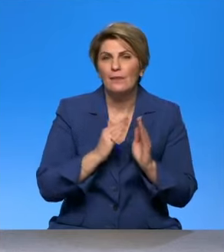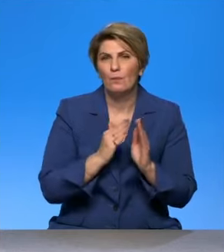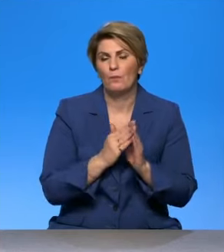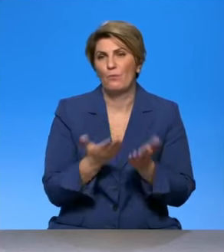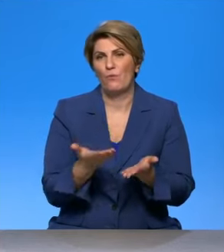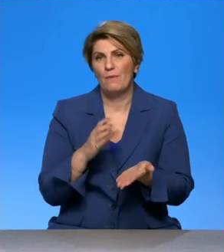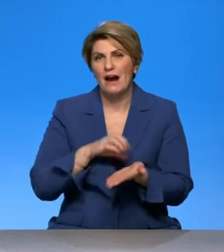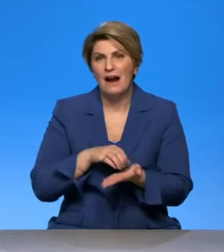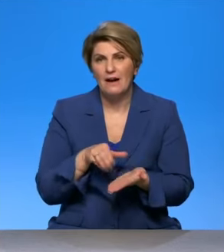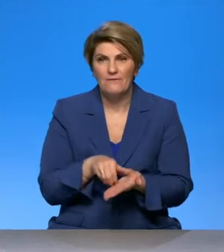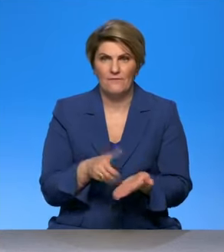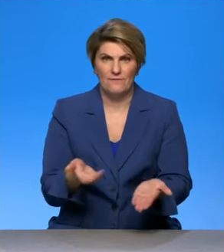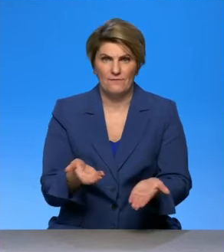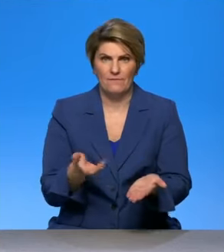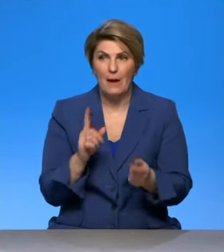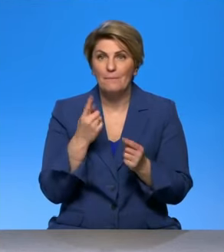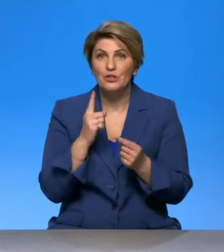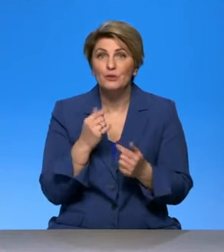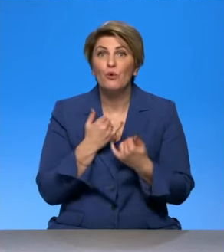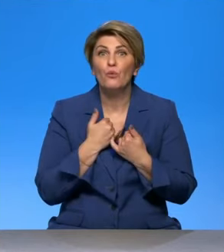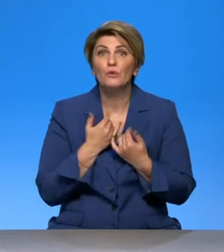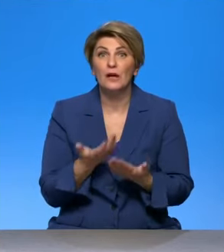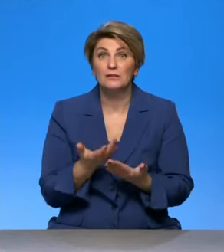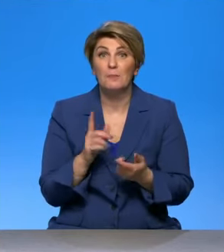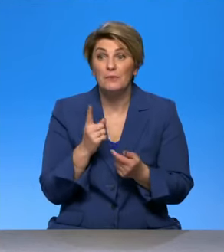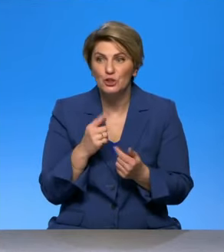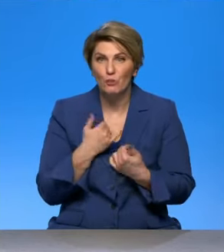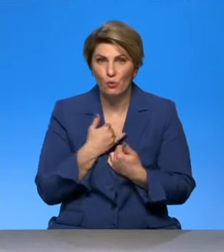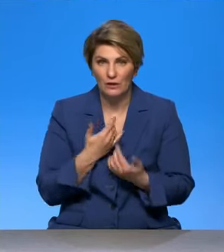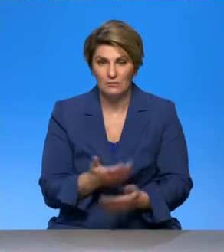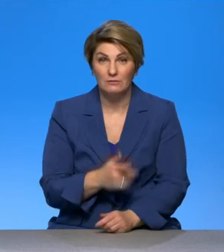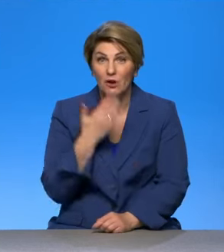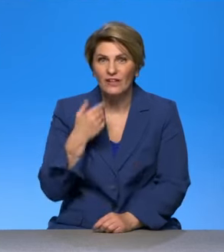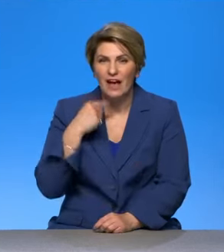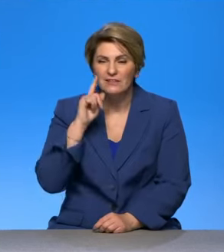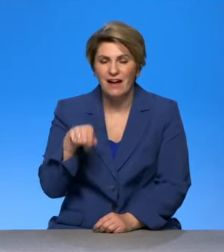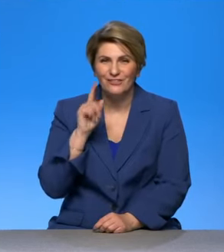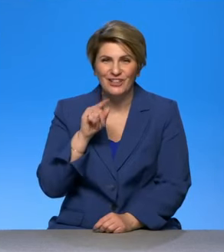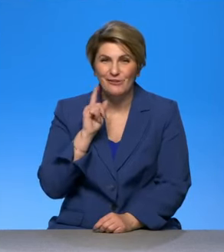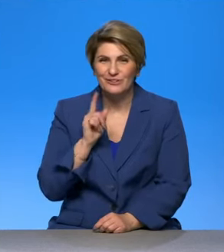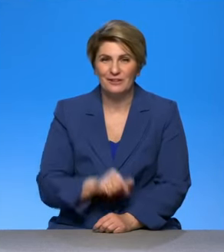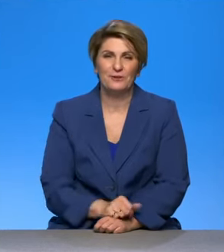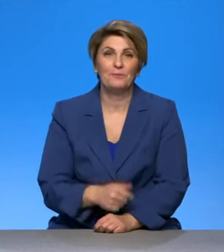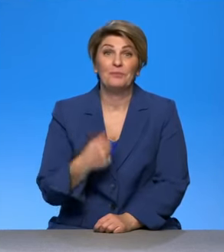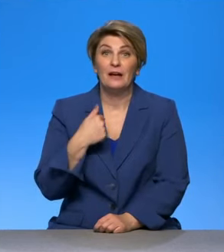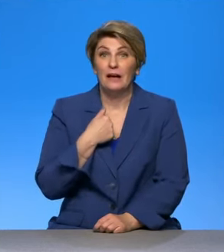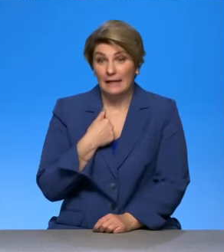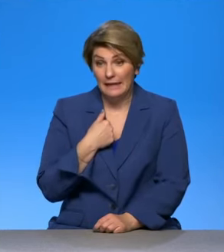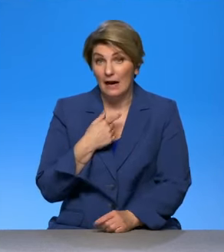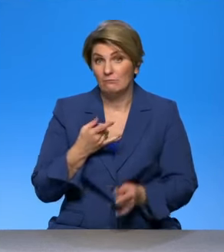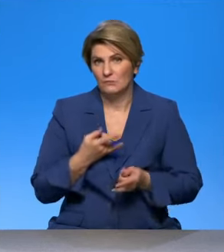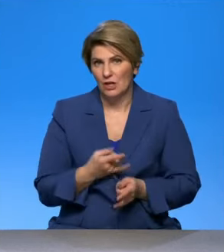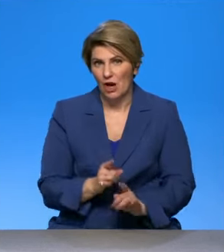И так сейчас живут. А почему у нас это так прижилось? Смотрите, вот я родился в Советском